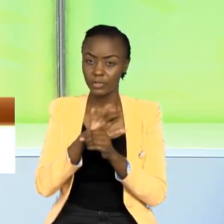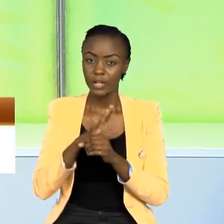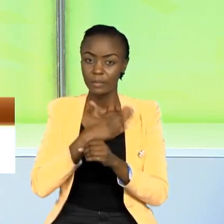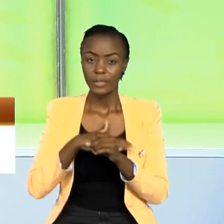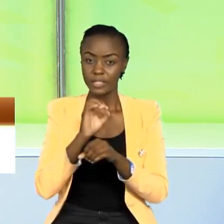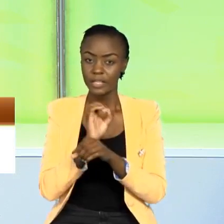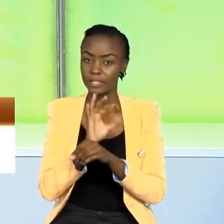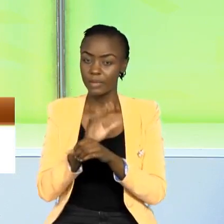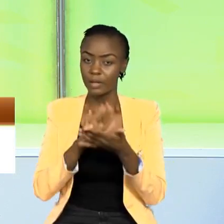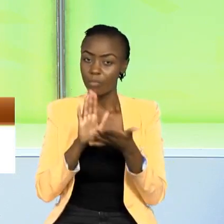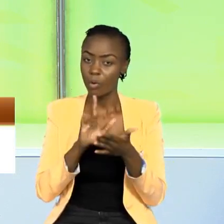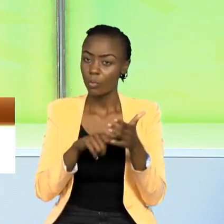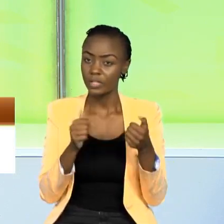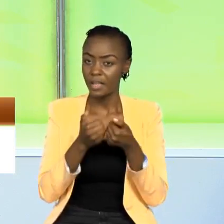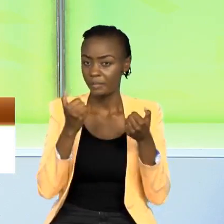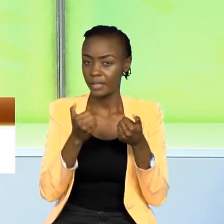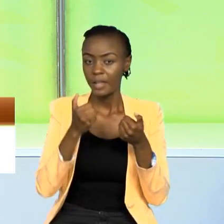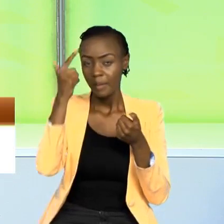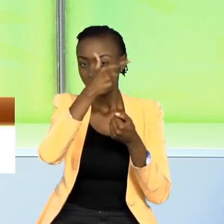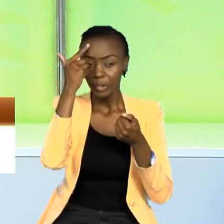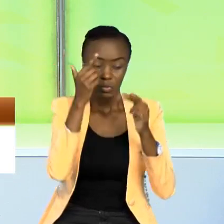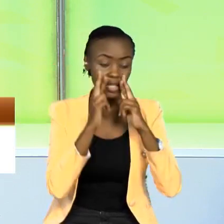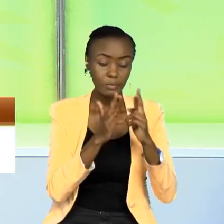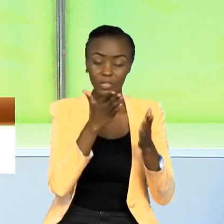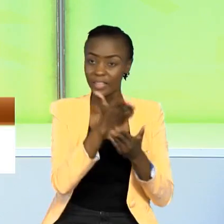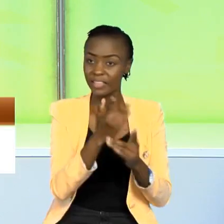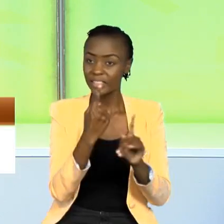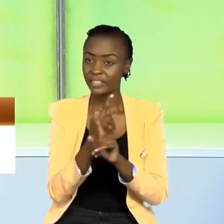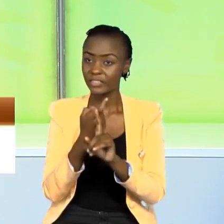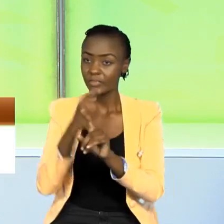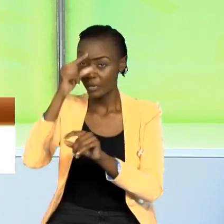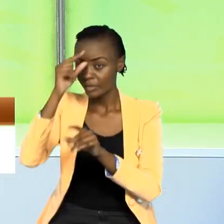hiyo na labda ni nini ambayo inakinzana na ripoti ambazo serikali imekuwa ikitupa.